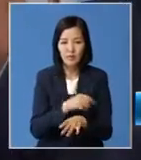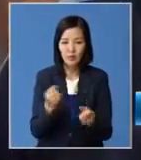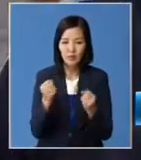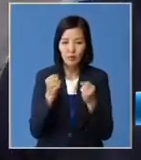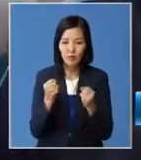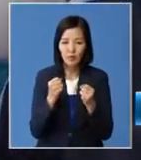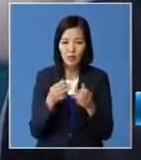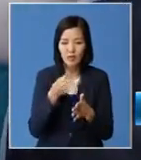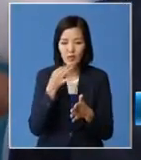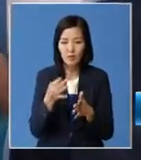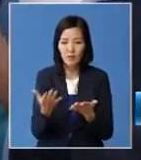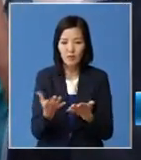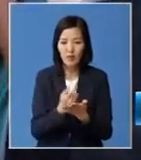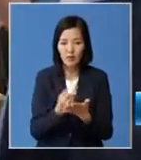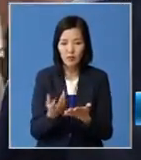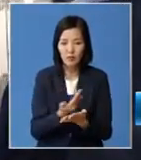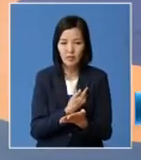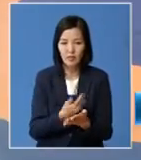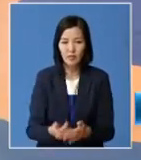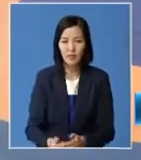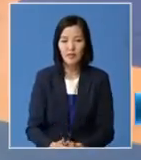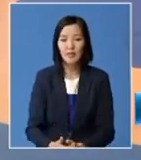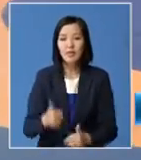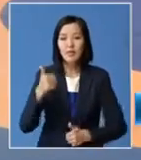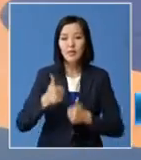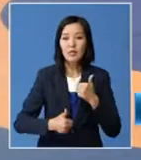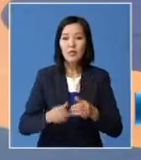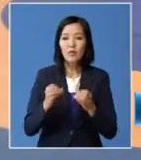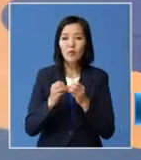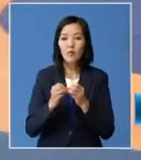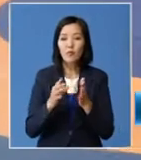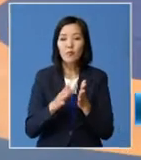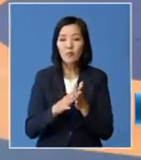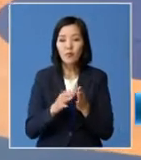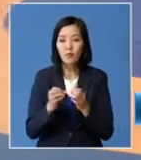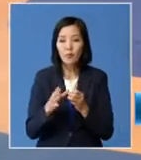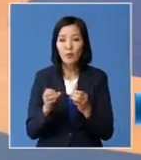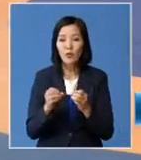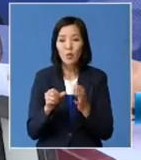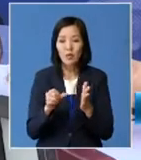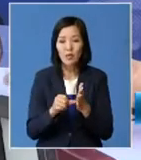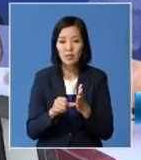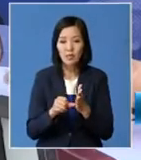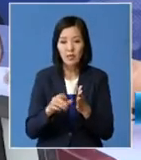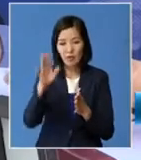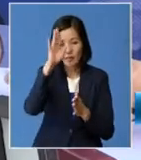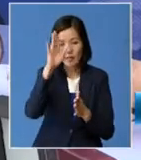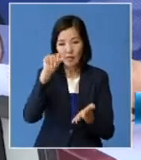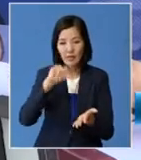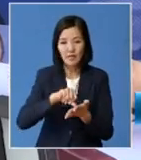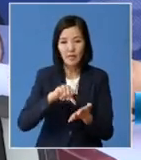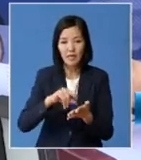өңірден тәлім алып, тәжірибе алмасу болатын. Жарыста 15-16 жастағы балуандар боз кілемде барын салды. Бұл